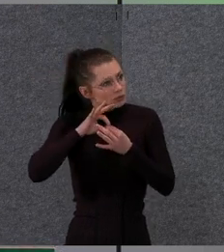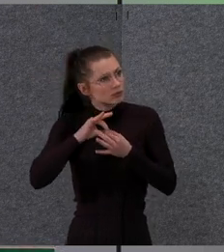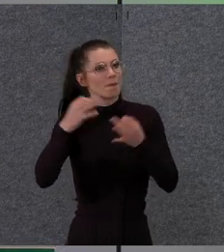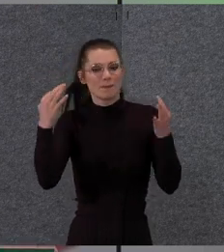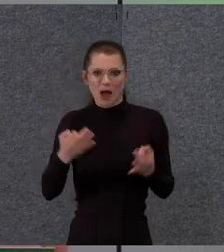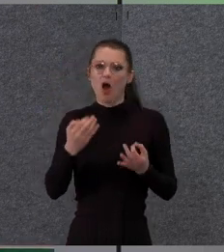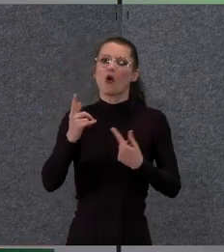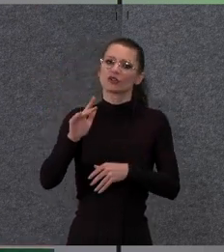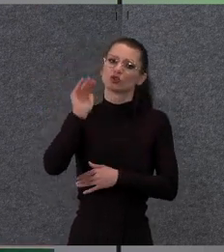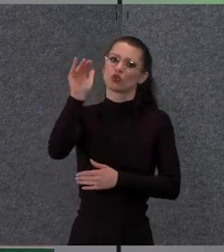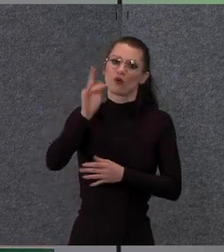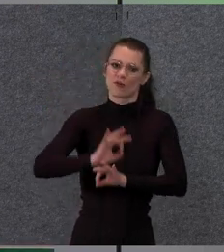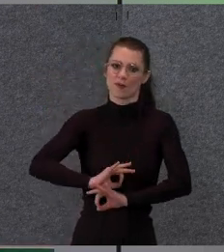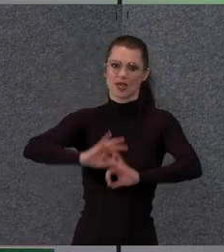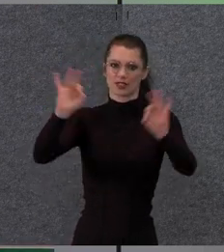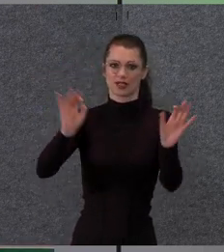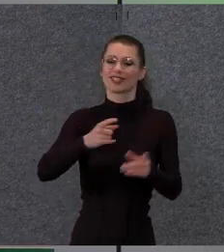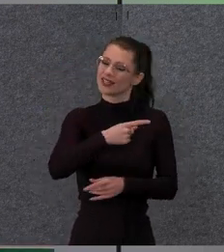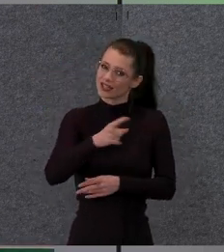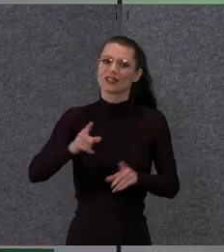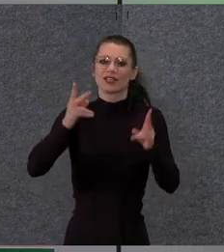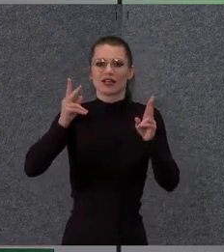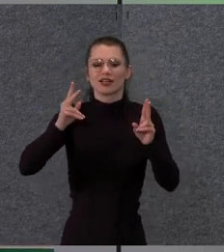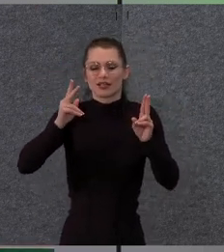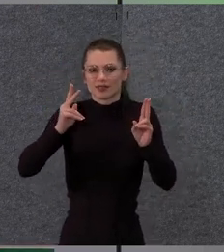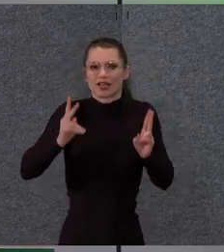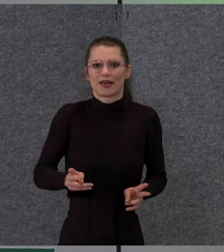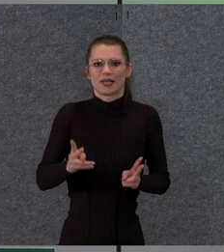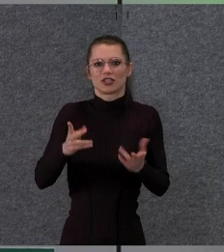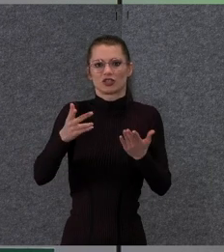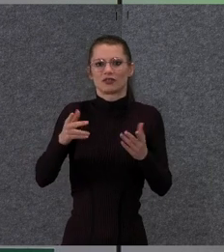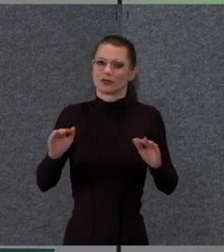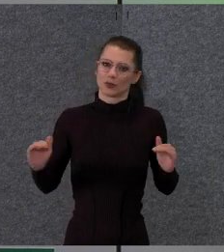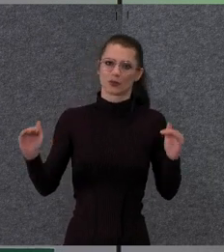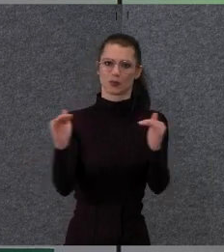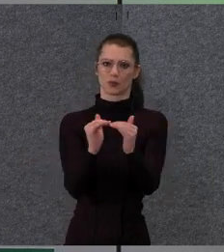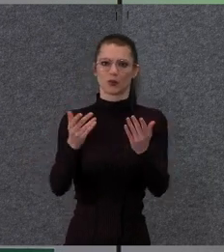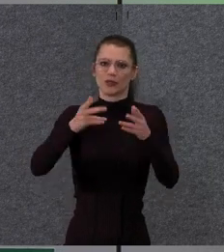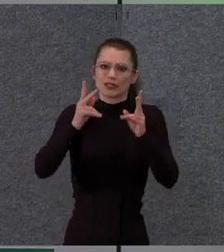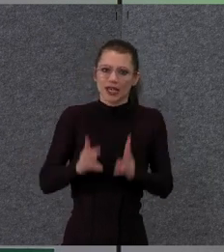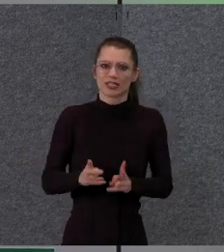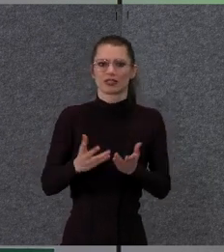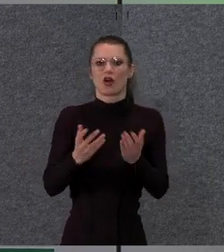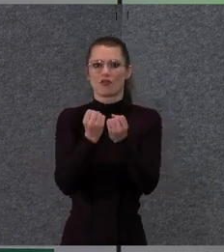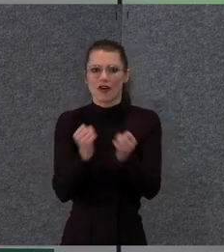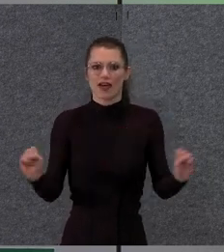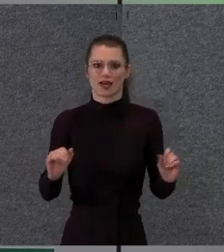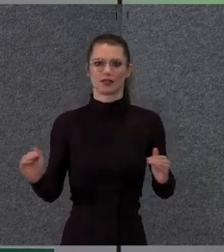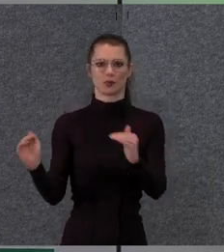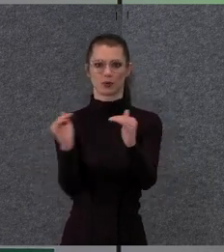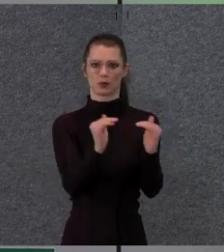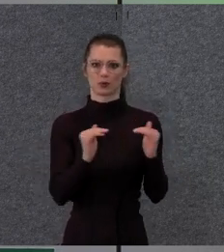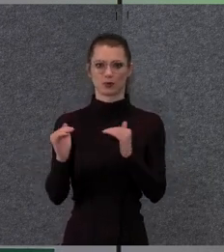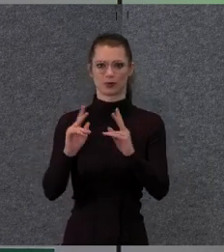Zukunft, in der alle gleiche Menschenrechte, gleiche Würde und gleiche Freiheit haben. Mit sehr